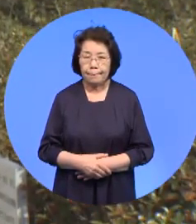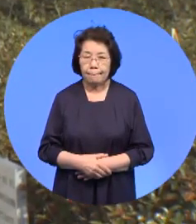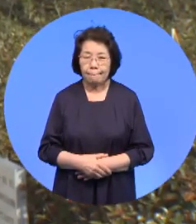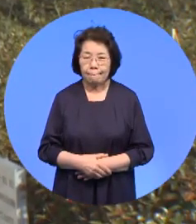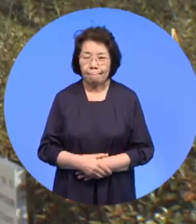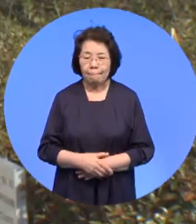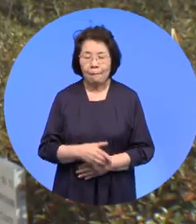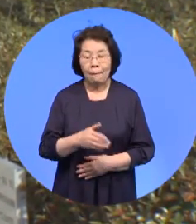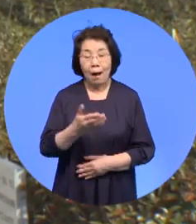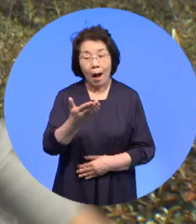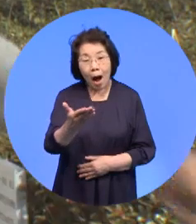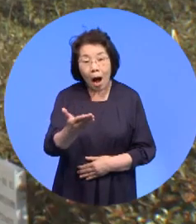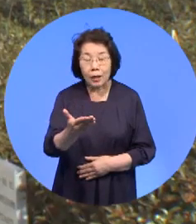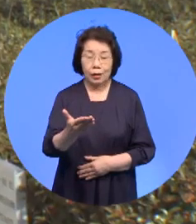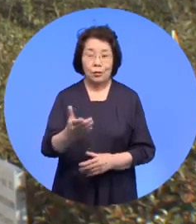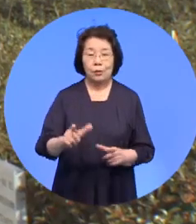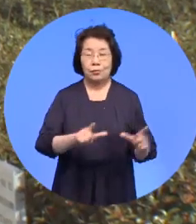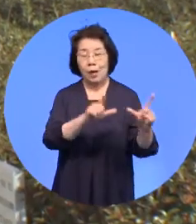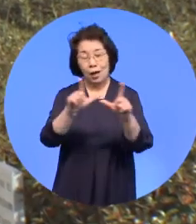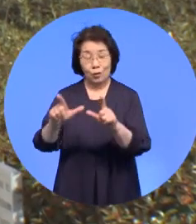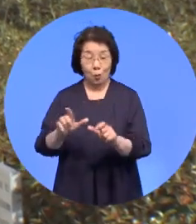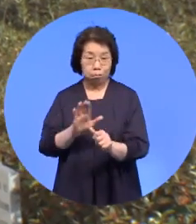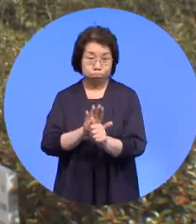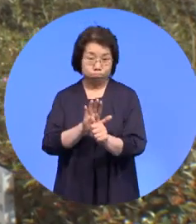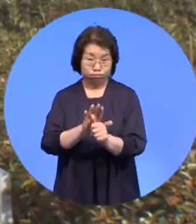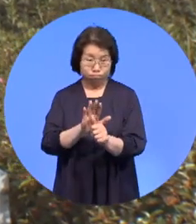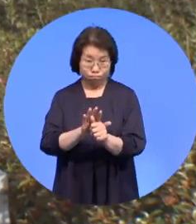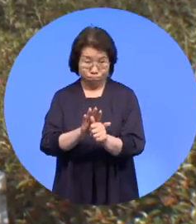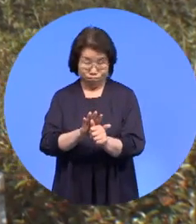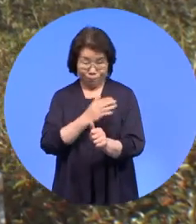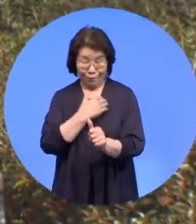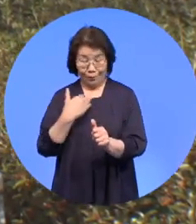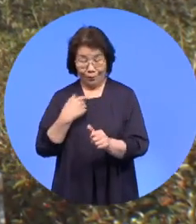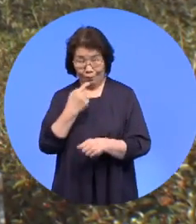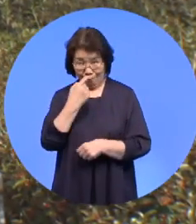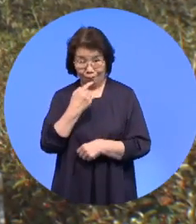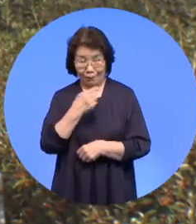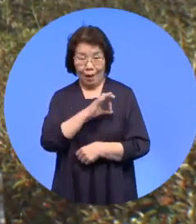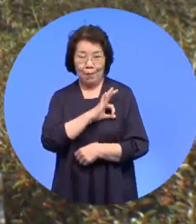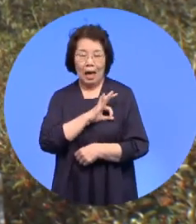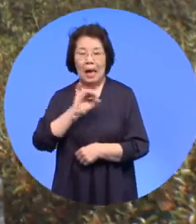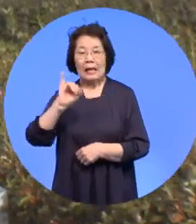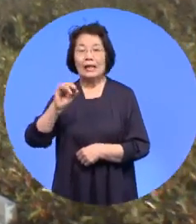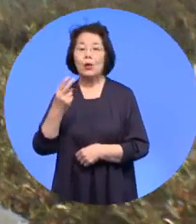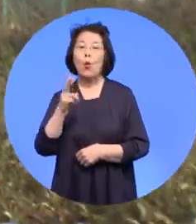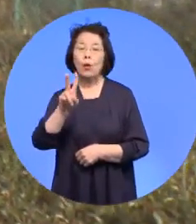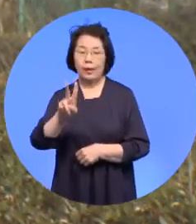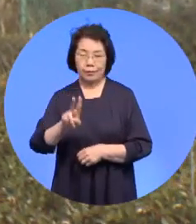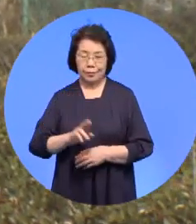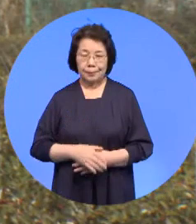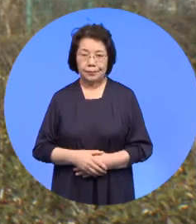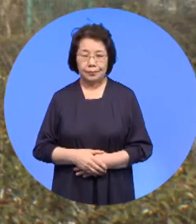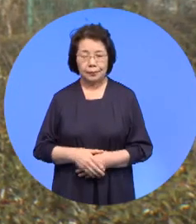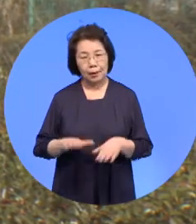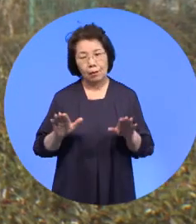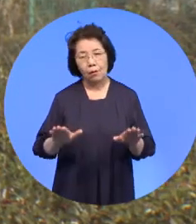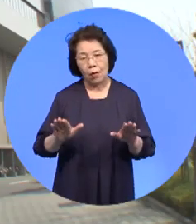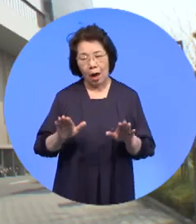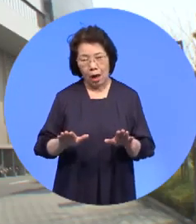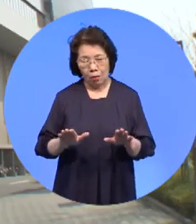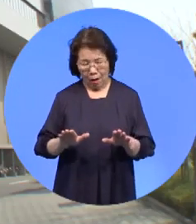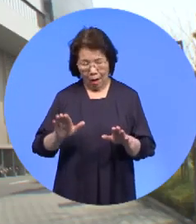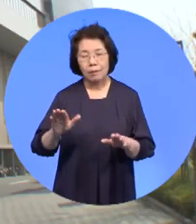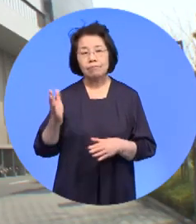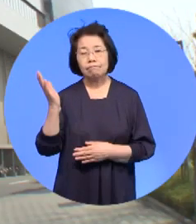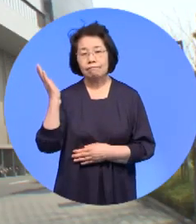あなたの暮らしを必須ドールそんなヒーローみたいなそんなにない待機伊藤さとりですね打てるもさて今回は水等の